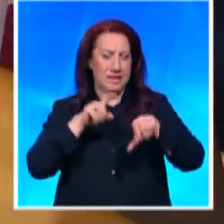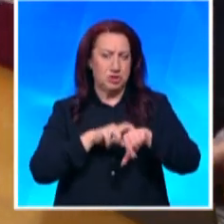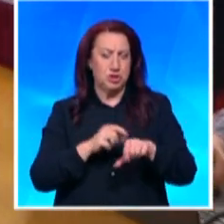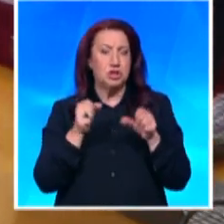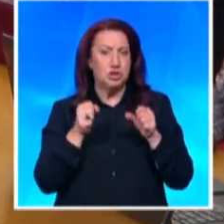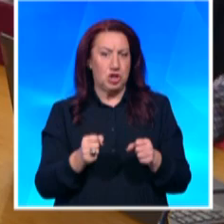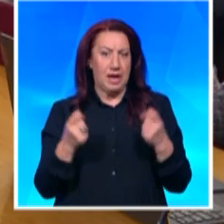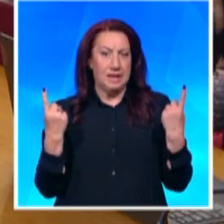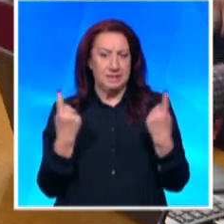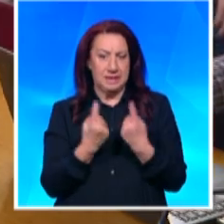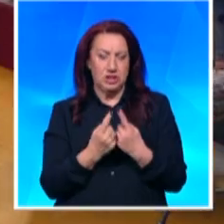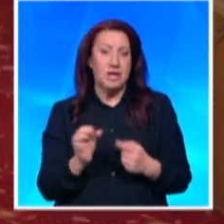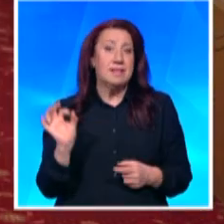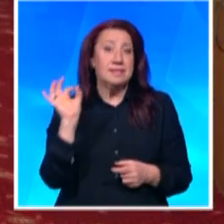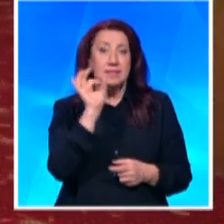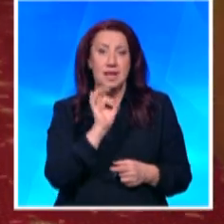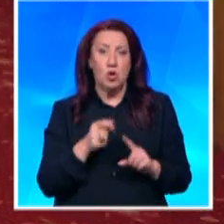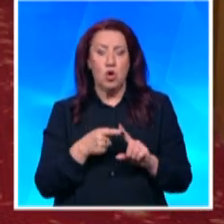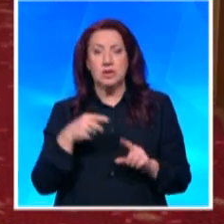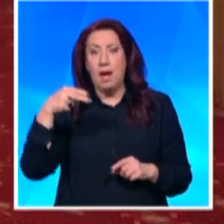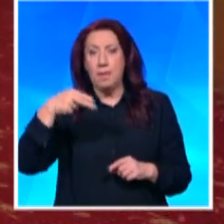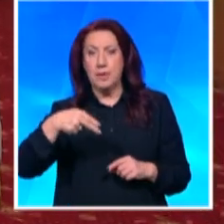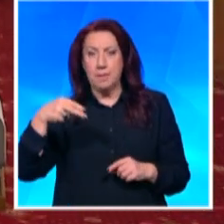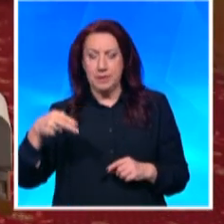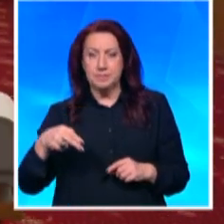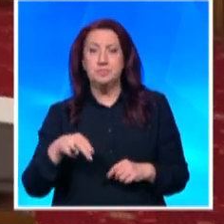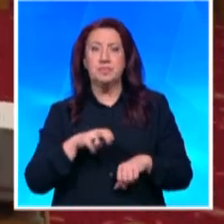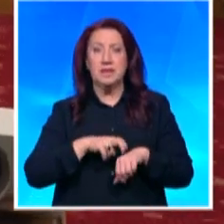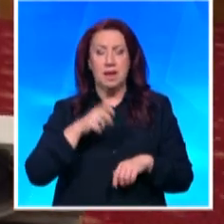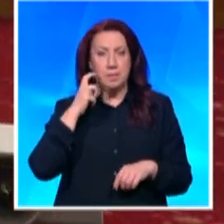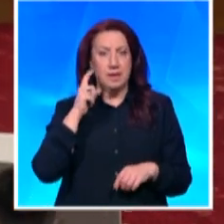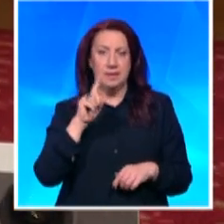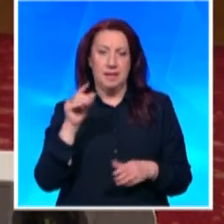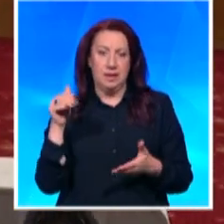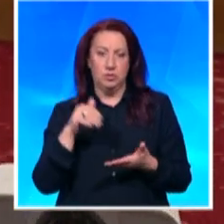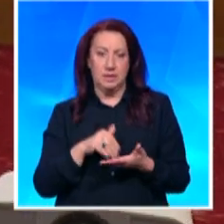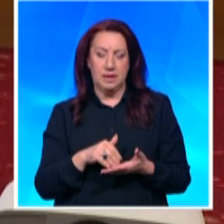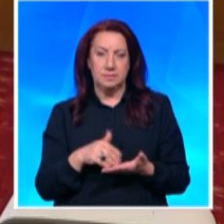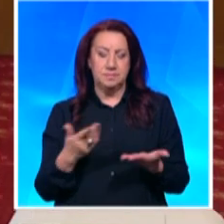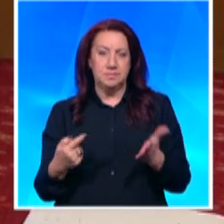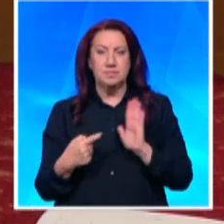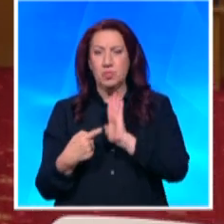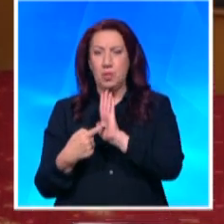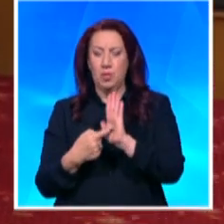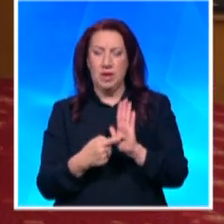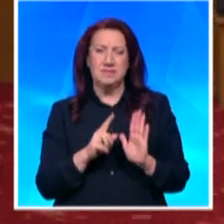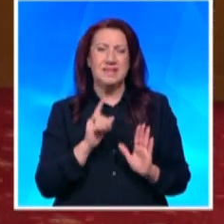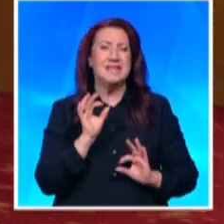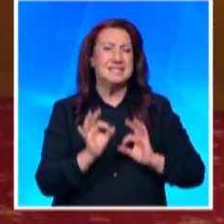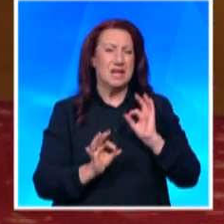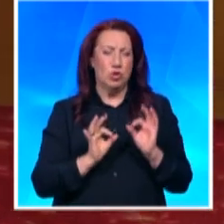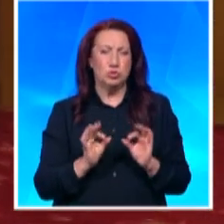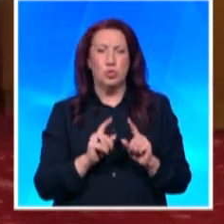промяната и Демократична България не дойде. Демонстрацията на несериозно и неуважително отношение